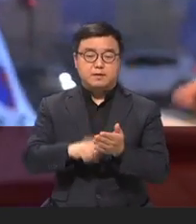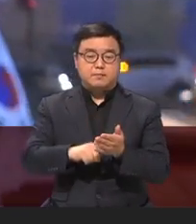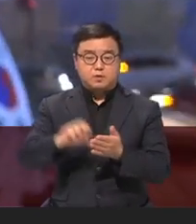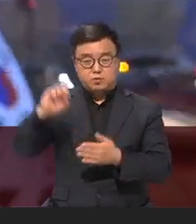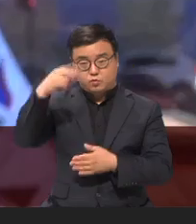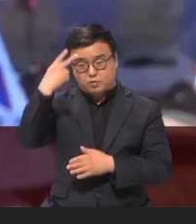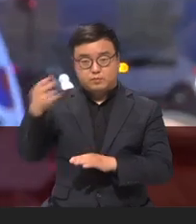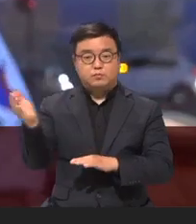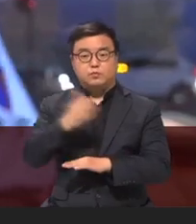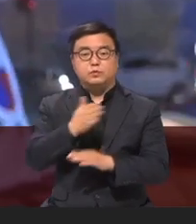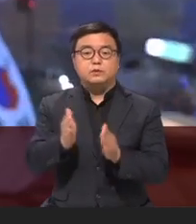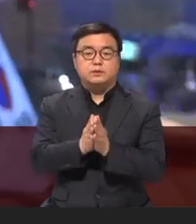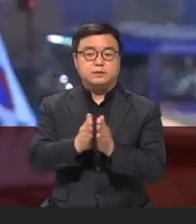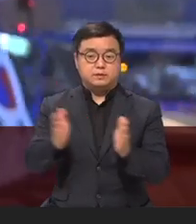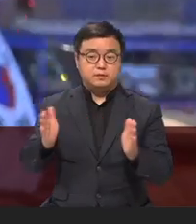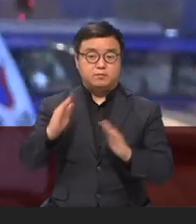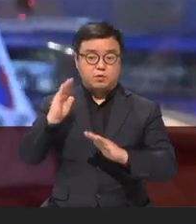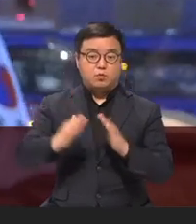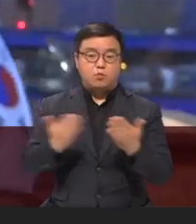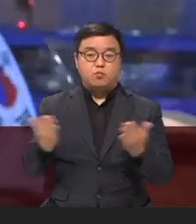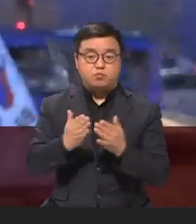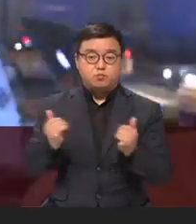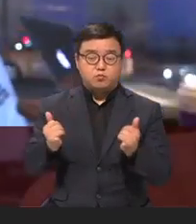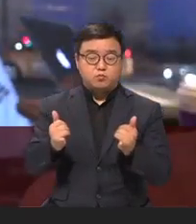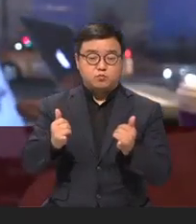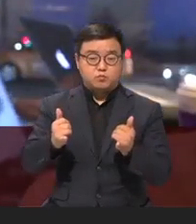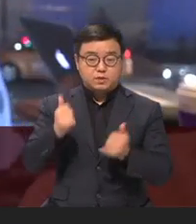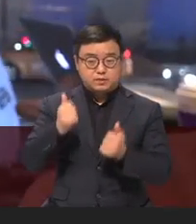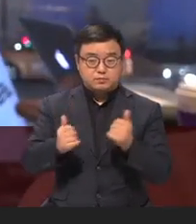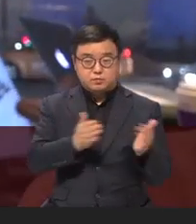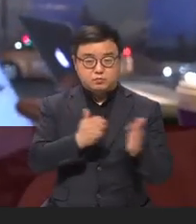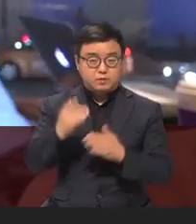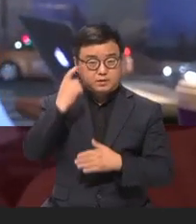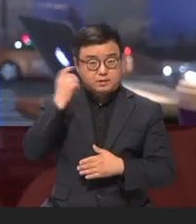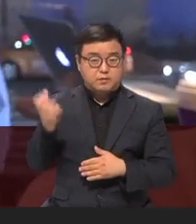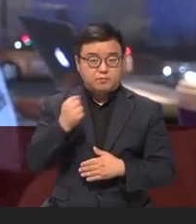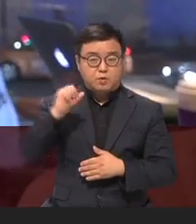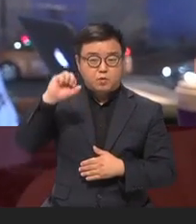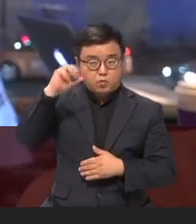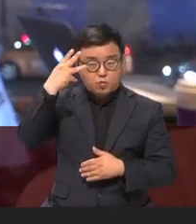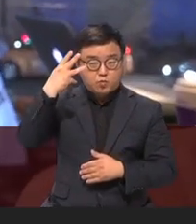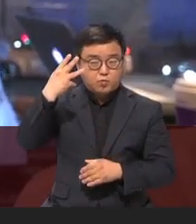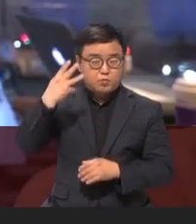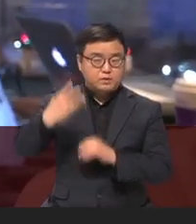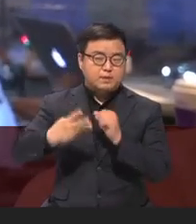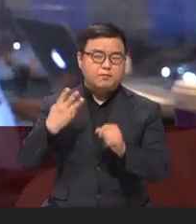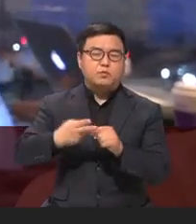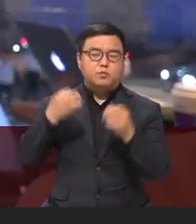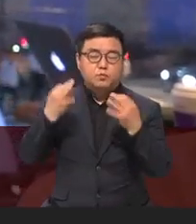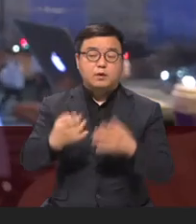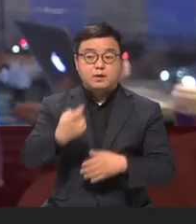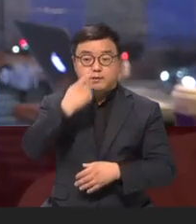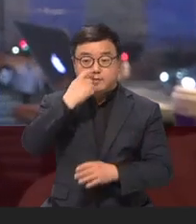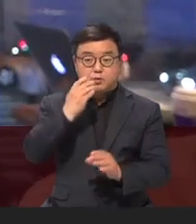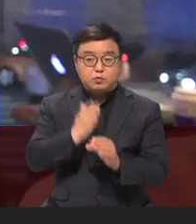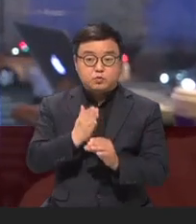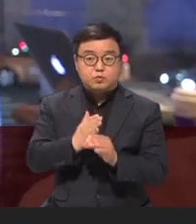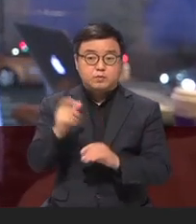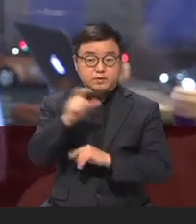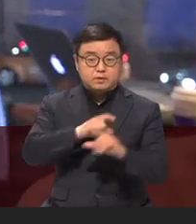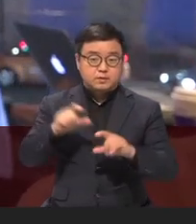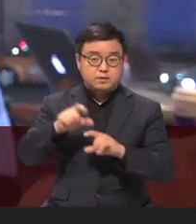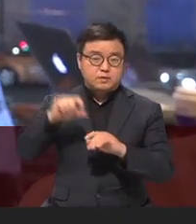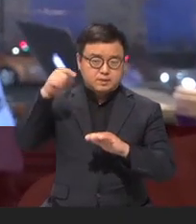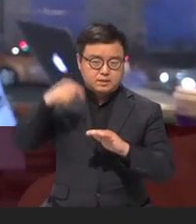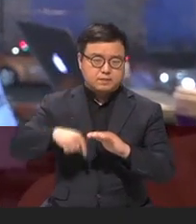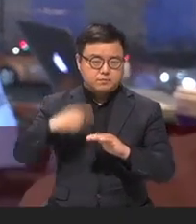했죠. 그래서 그때부터 공무원을 하겠다라고 고등학교 3년 동안 배운 거에서 이제 좀 더 심화 단계로